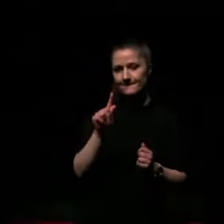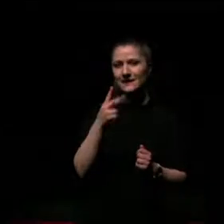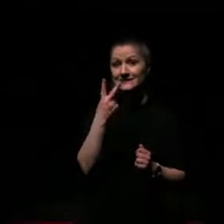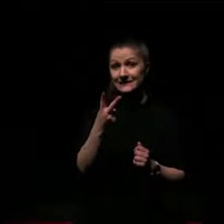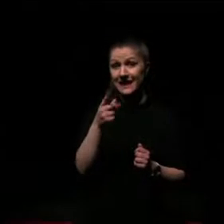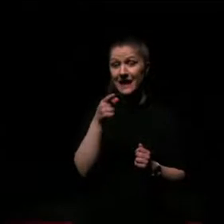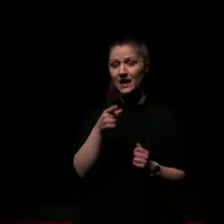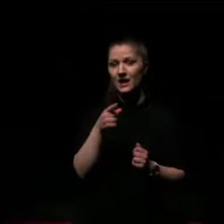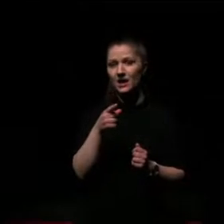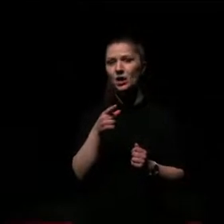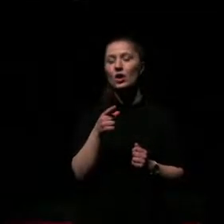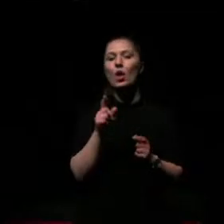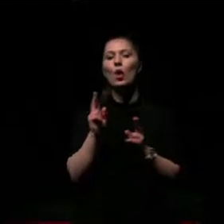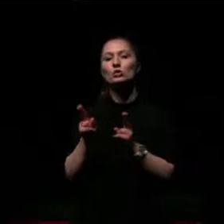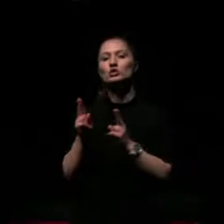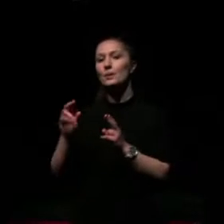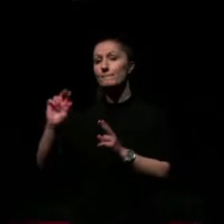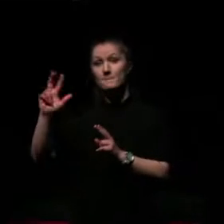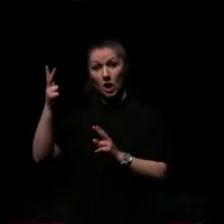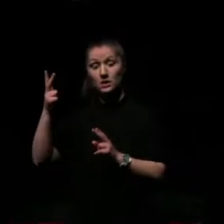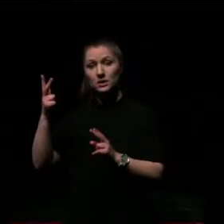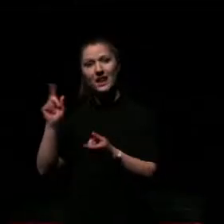to alternativer samt et blankt alternativ.